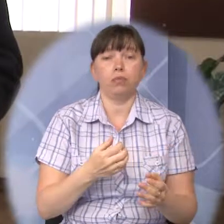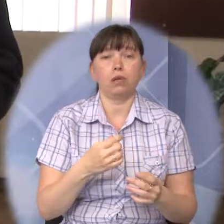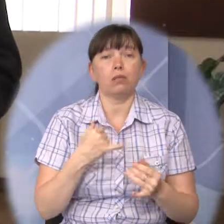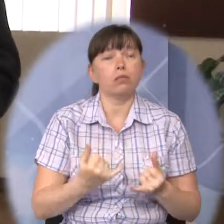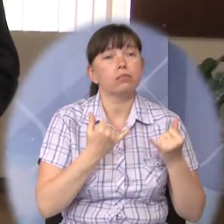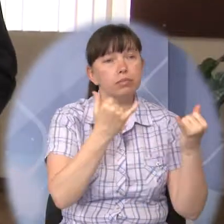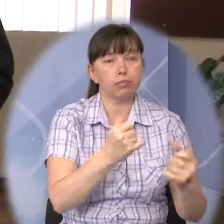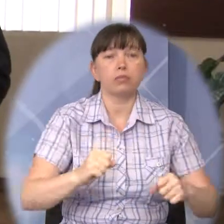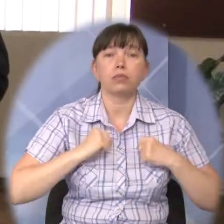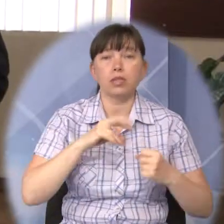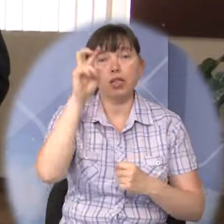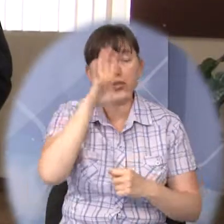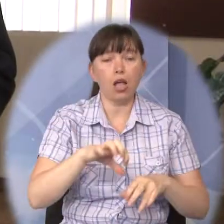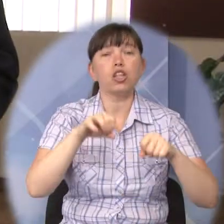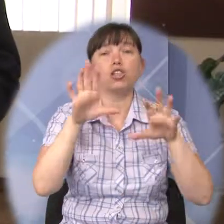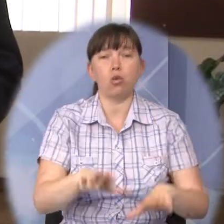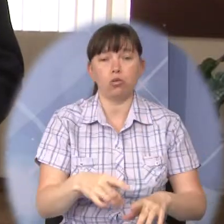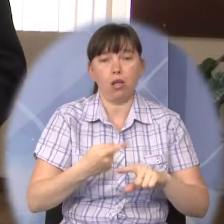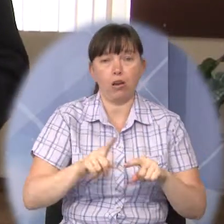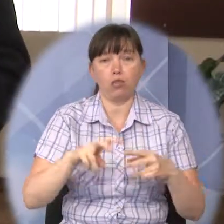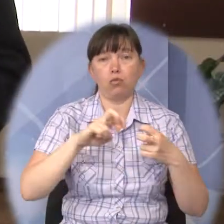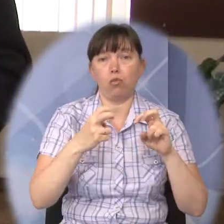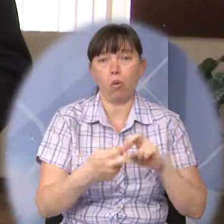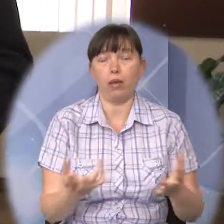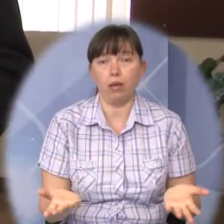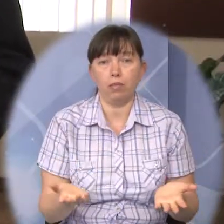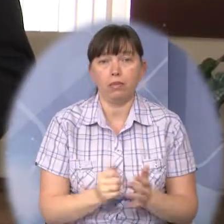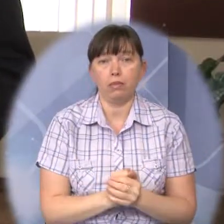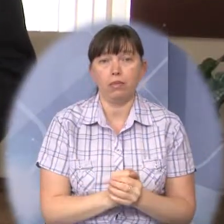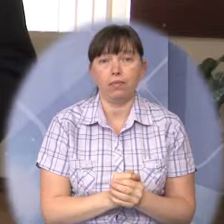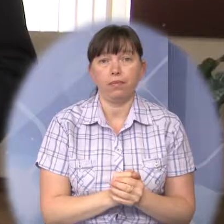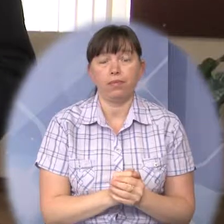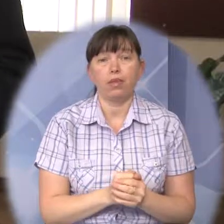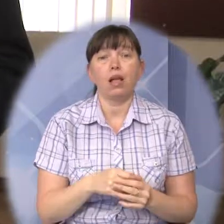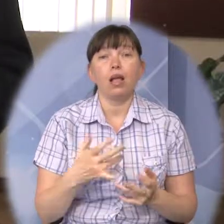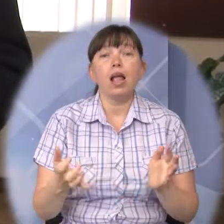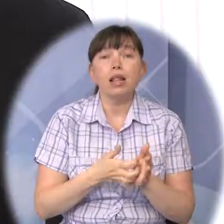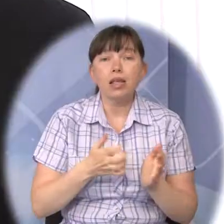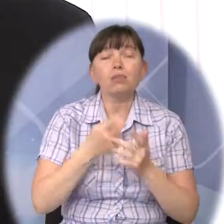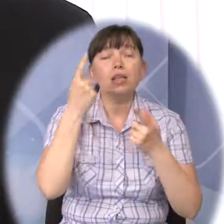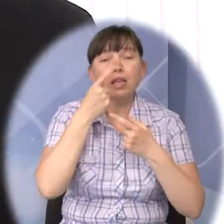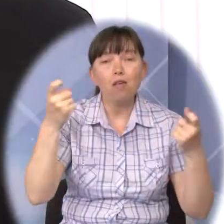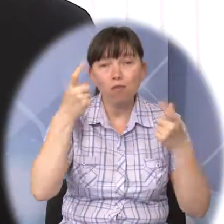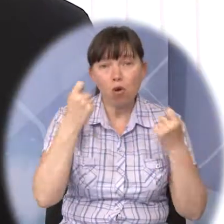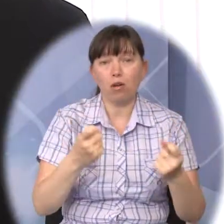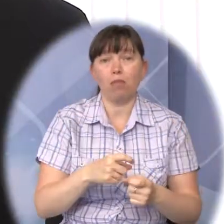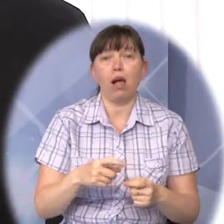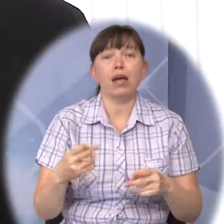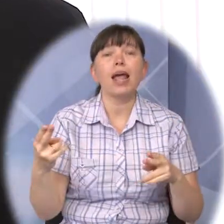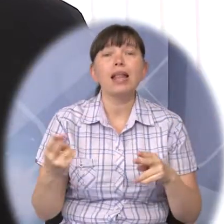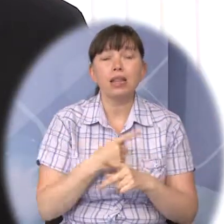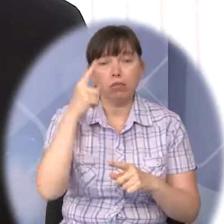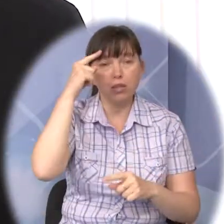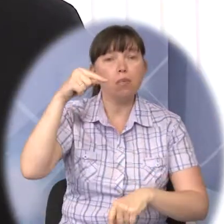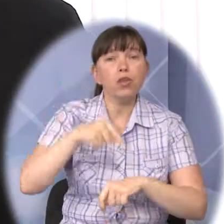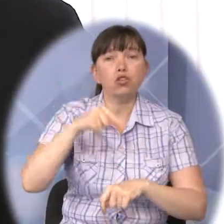asistență, de implicare din partea statului în soluționarea problemelor cu care se confruntă. Lipsa de informare, ori